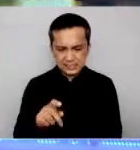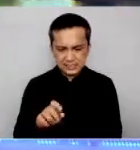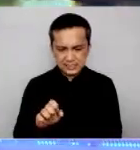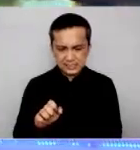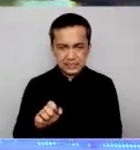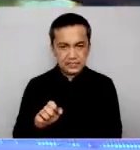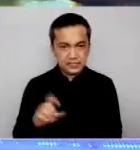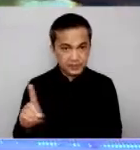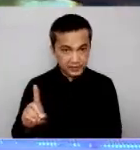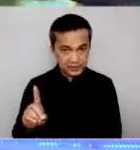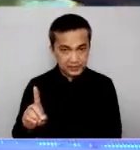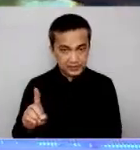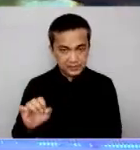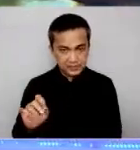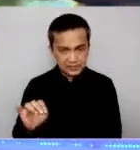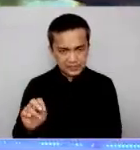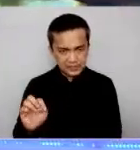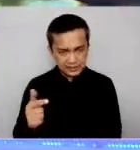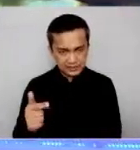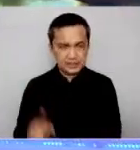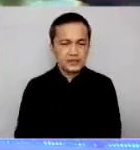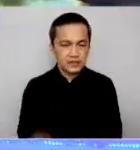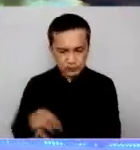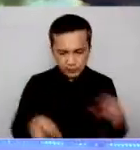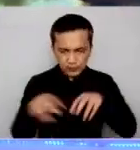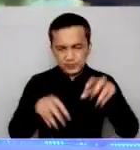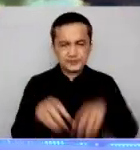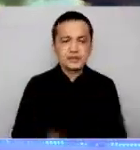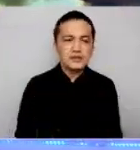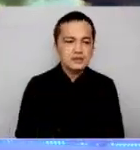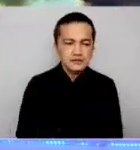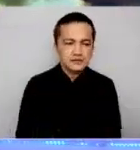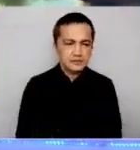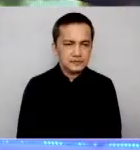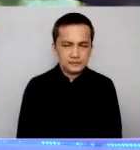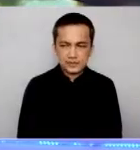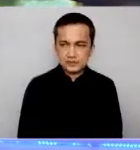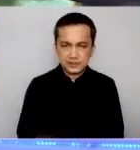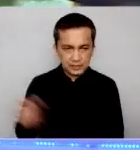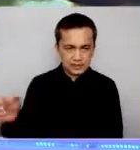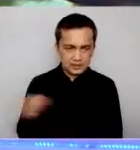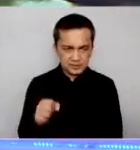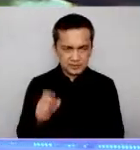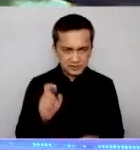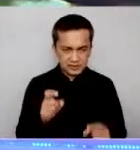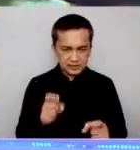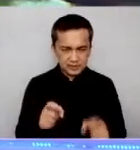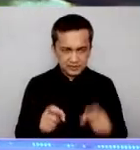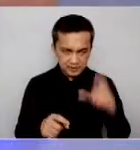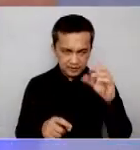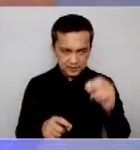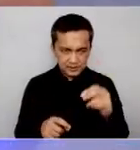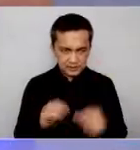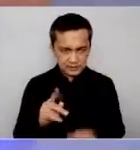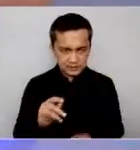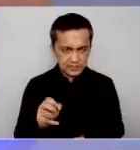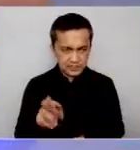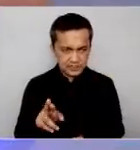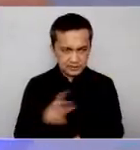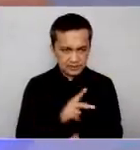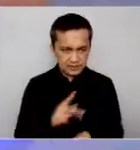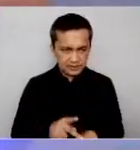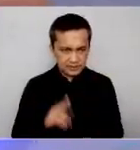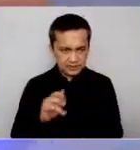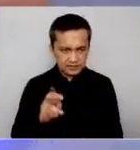diba? Nakakikwento pa ang kanyang sports stacking journey. Kasama ulit natin ang fastest male speed stacker sa bansa, Bernardo